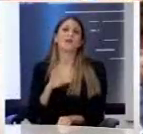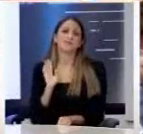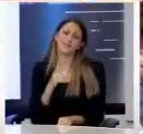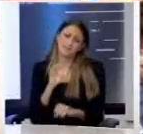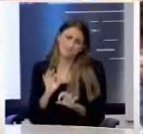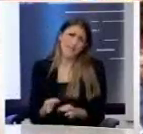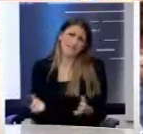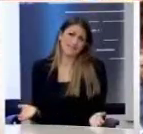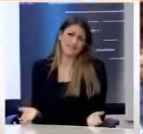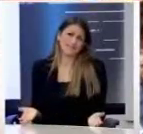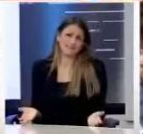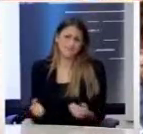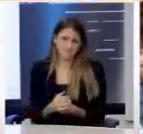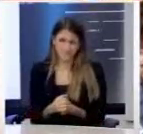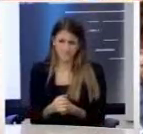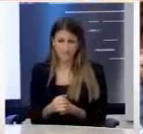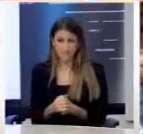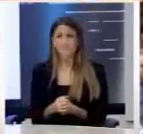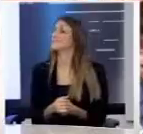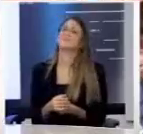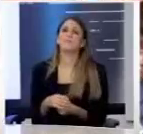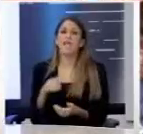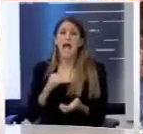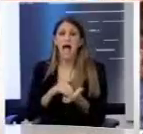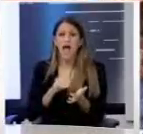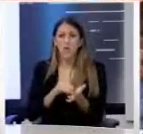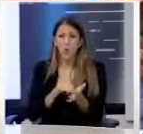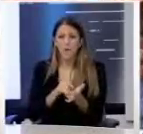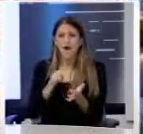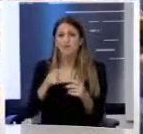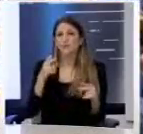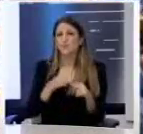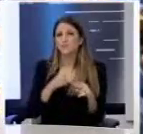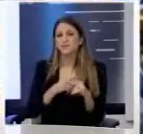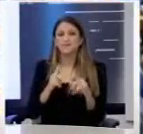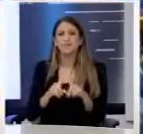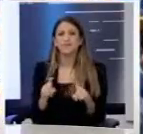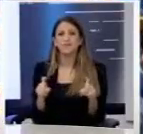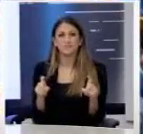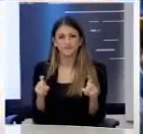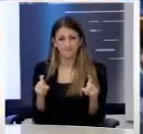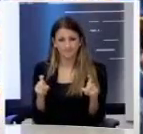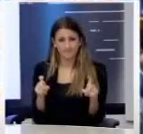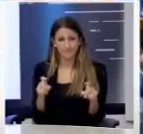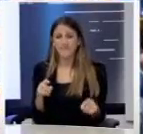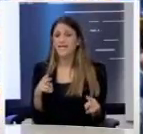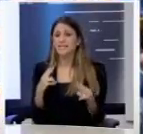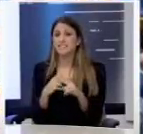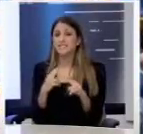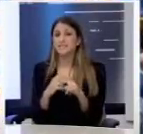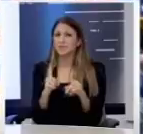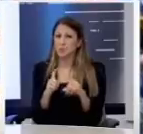παρακαλώ, παρακαλώ. Ησυχία, και κυρίες και κύριοι συνάδελφοι, αυτό το οποίο έχει σημασία, αυτό το οποίο έχει